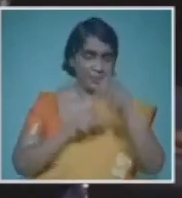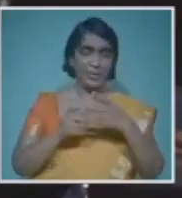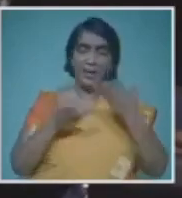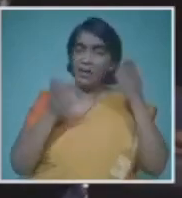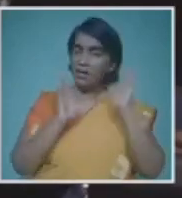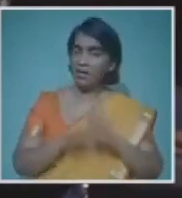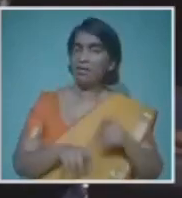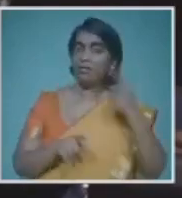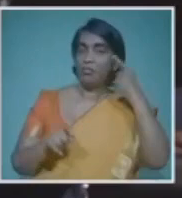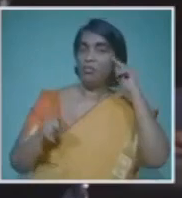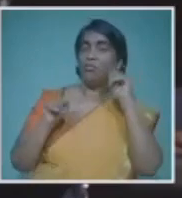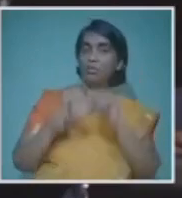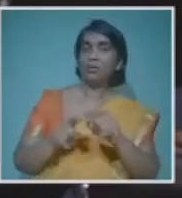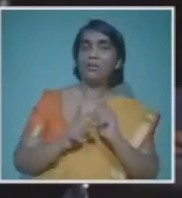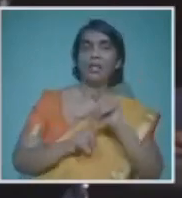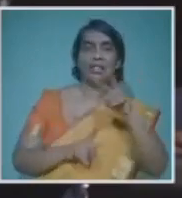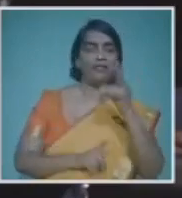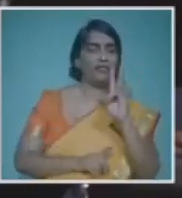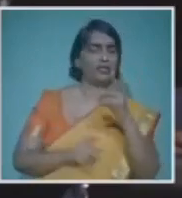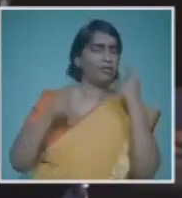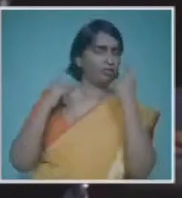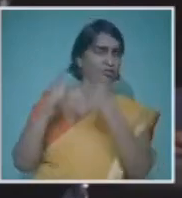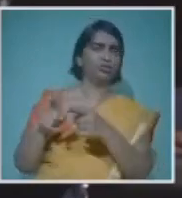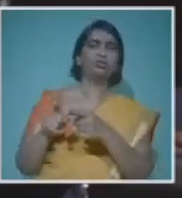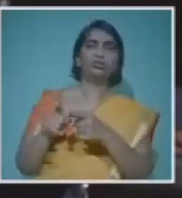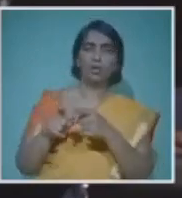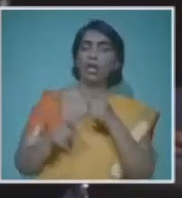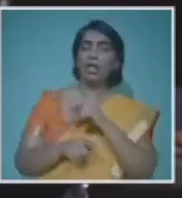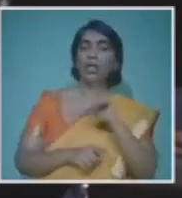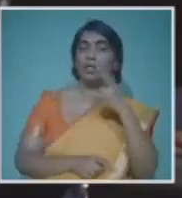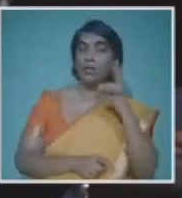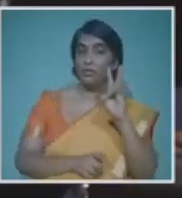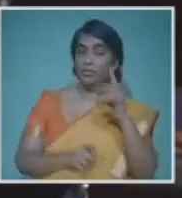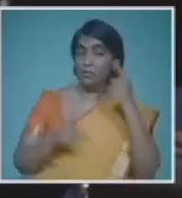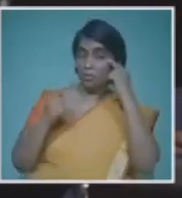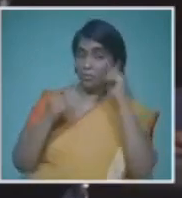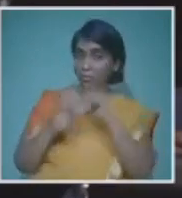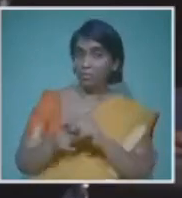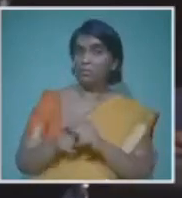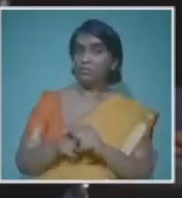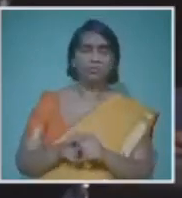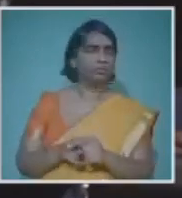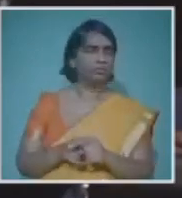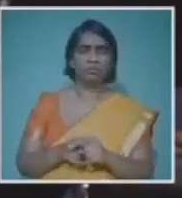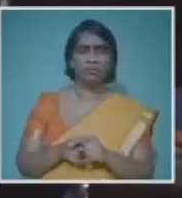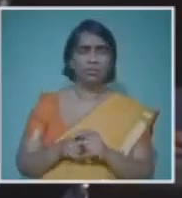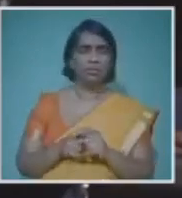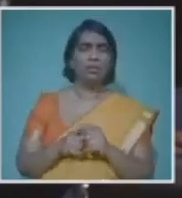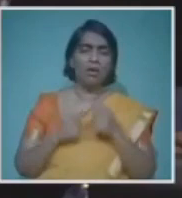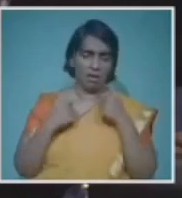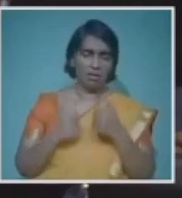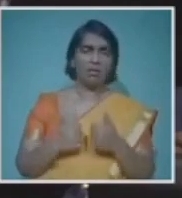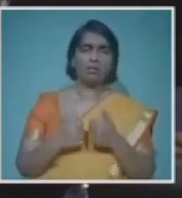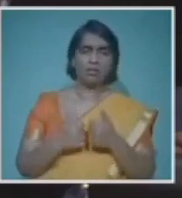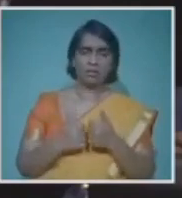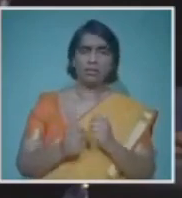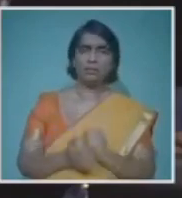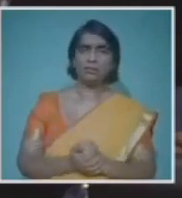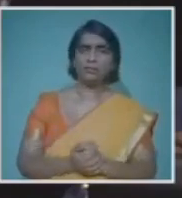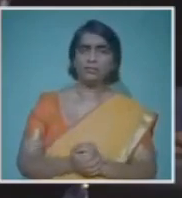අවසාන වශයෙන් ඇඟිල්ල දික් කරන්නේ මේ 225ට. ඒ 225 ඇඟිල්ල දික් කිරීමේ සාධාරණයක් තියෙනවා.